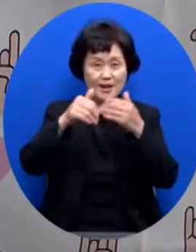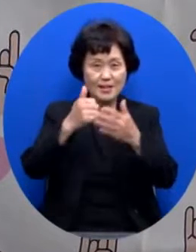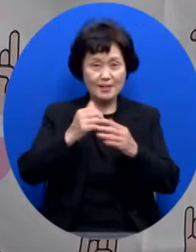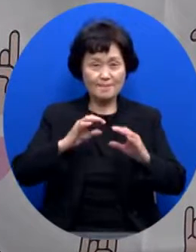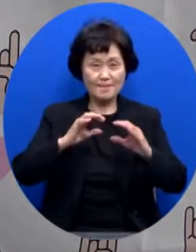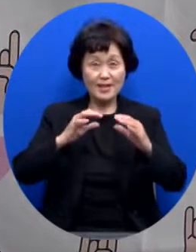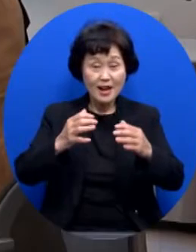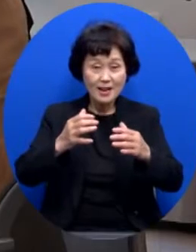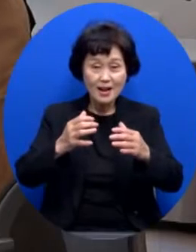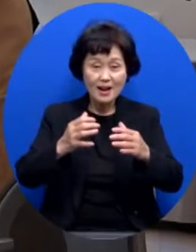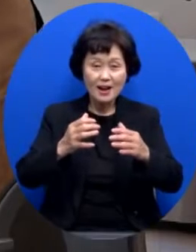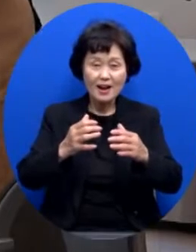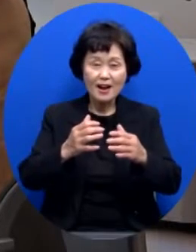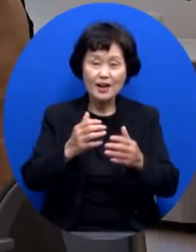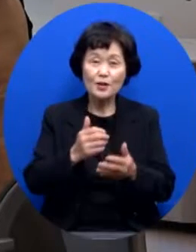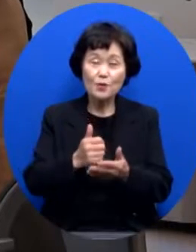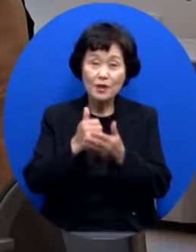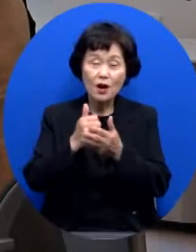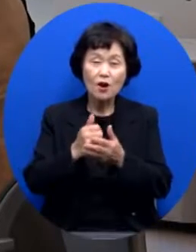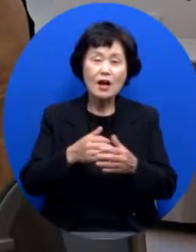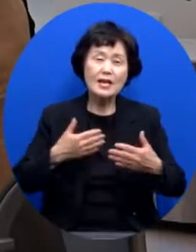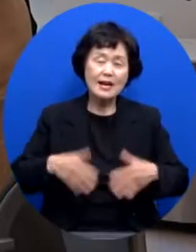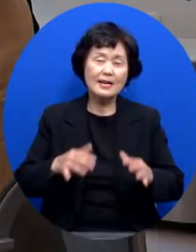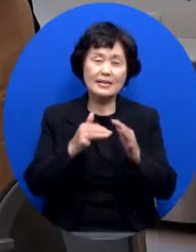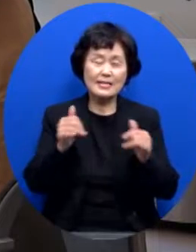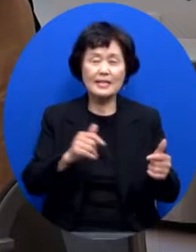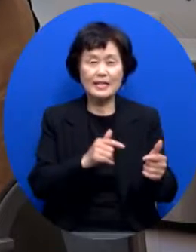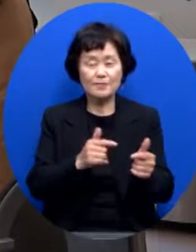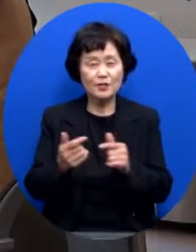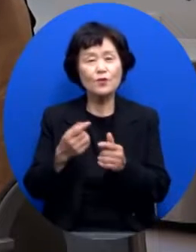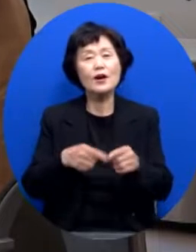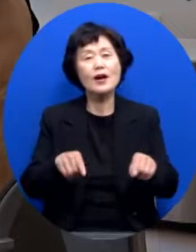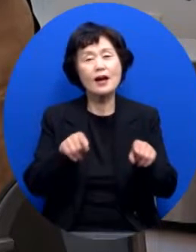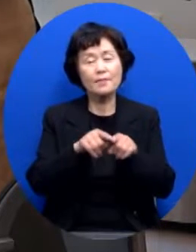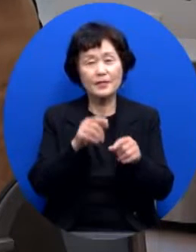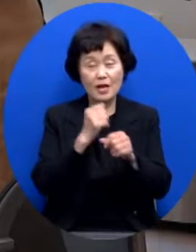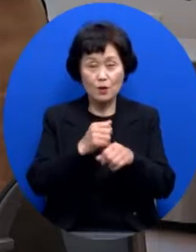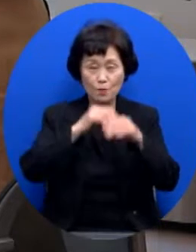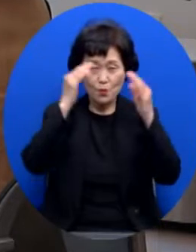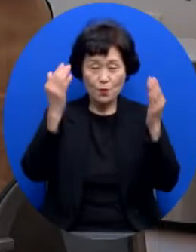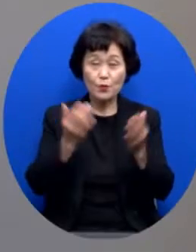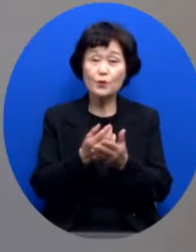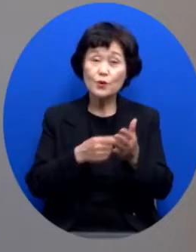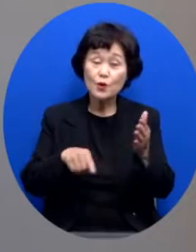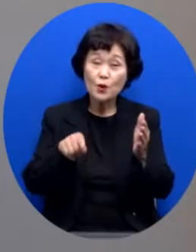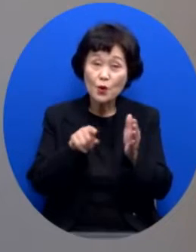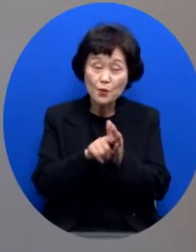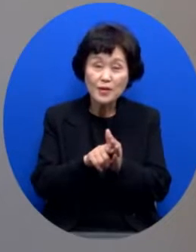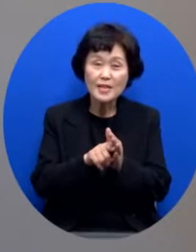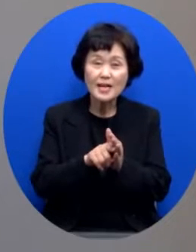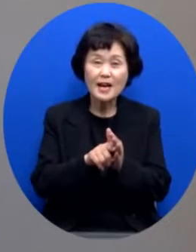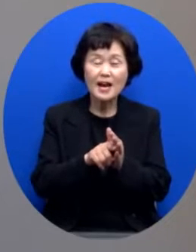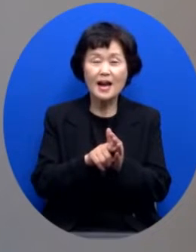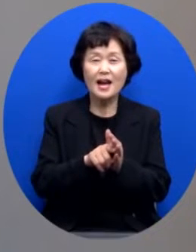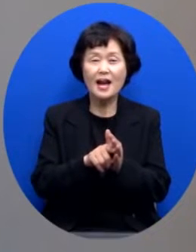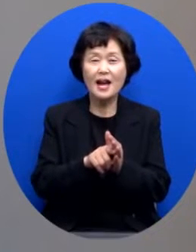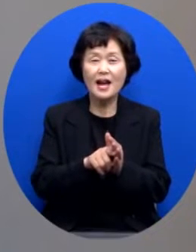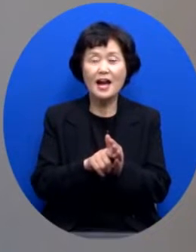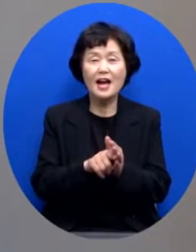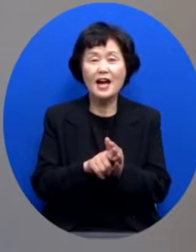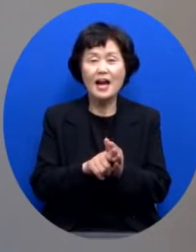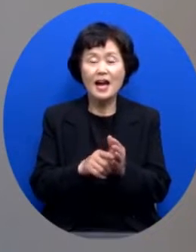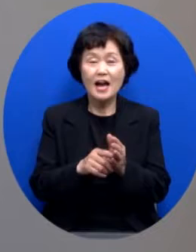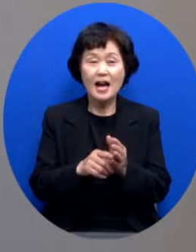위해 일하고 우리는 연약한 사람들과 함께하고 우리는 모두를 위한 공동선을 실천한다라고